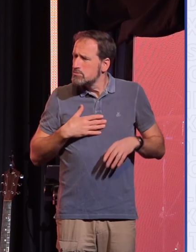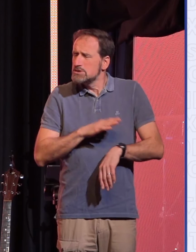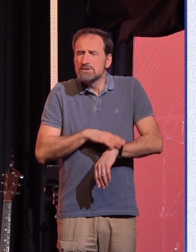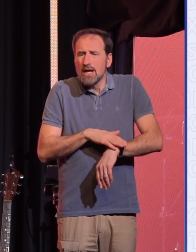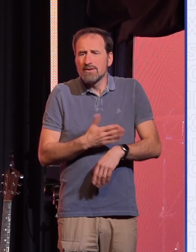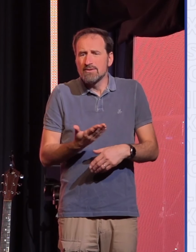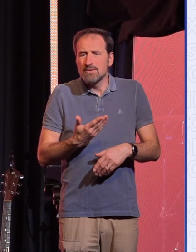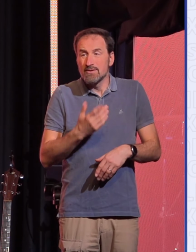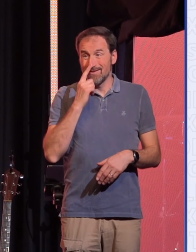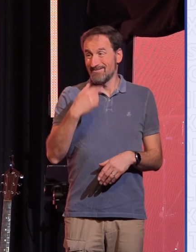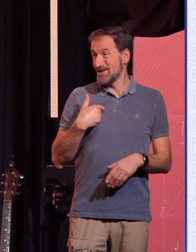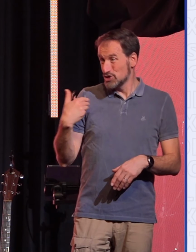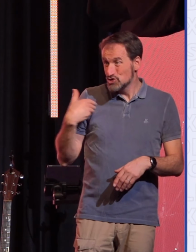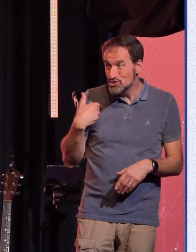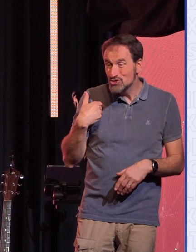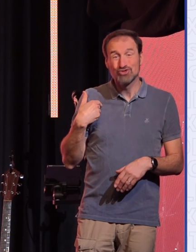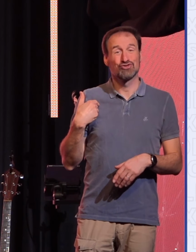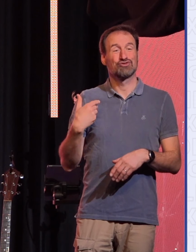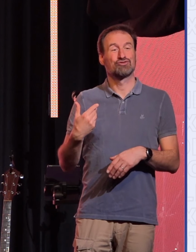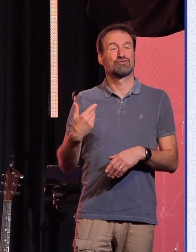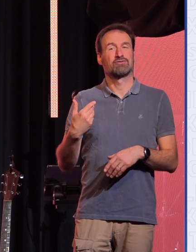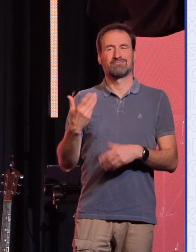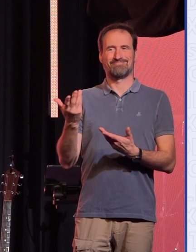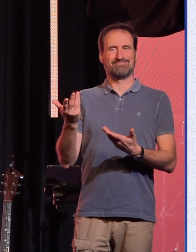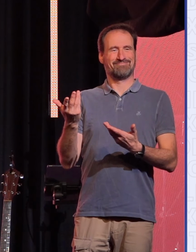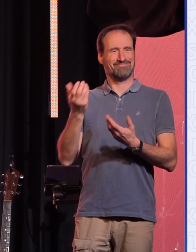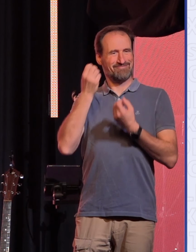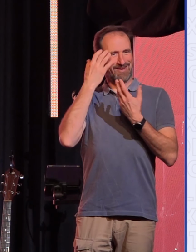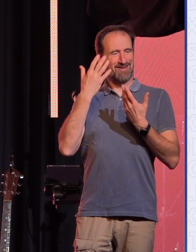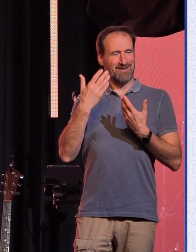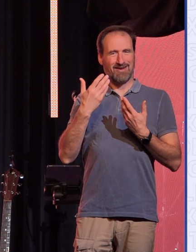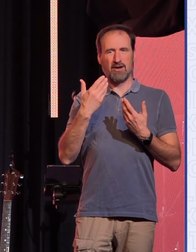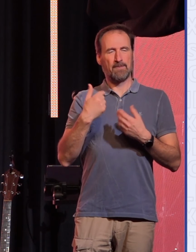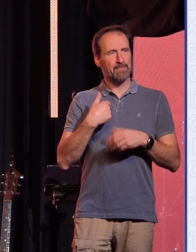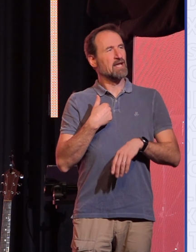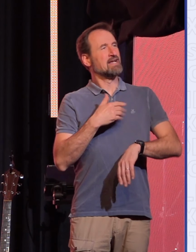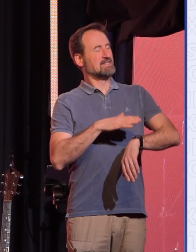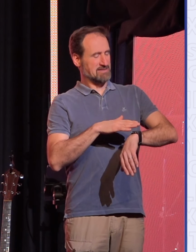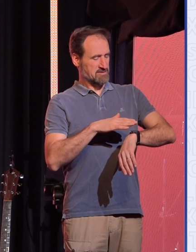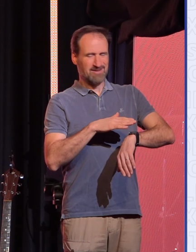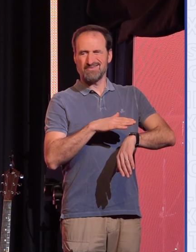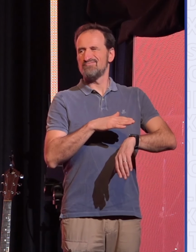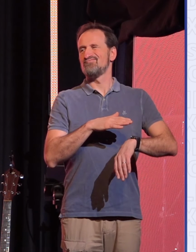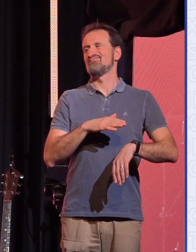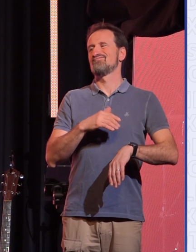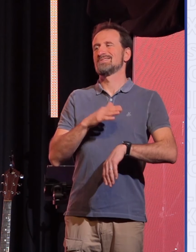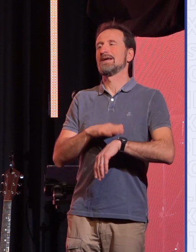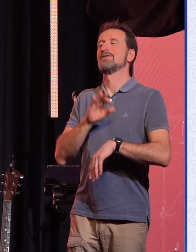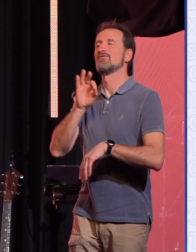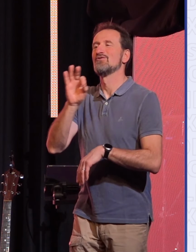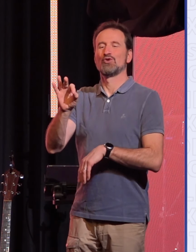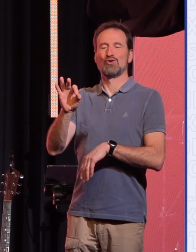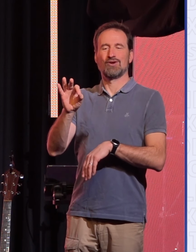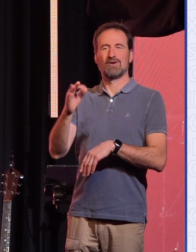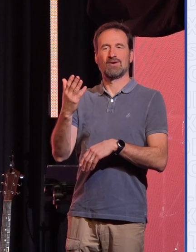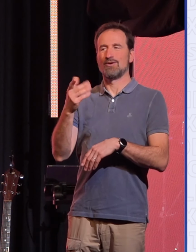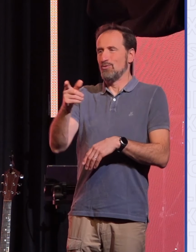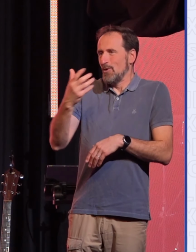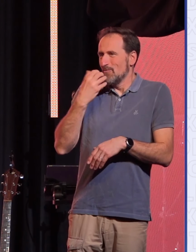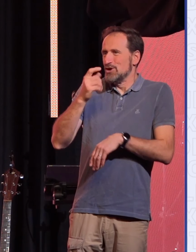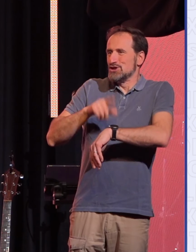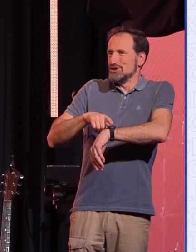Partnerin auf der anderen Seite hast oder einen Partner, dann kann es schon wieder schwieriger sein, weil die Person wünscht sich ja auch Zeit, mit